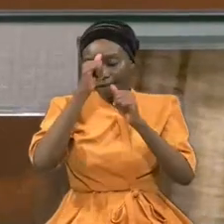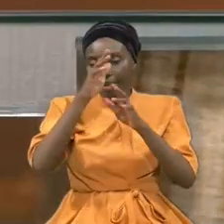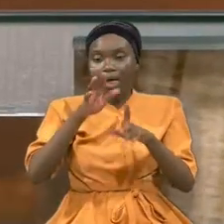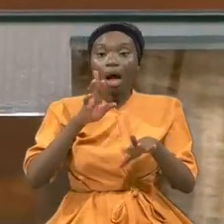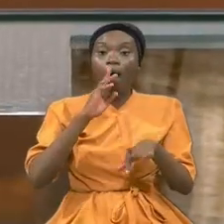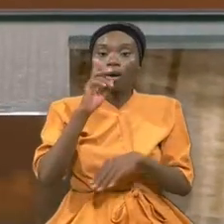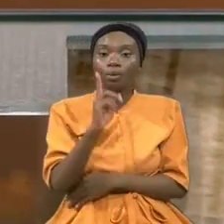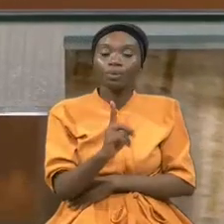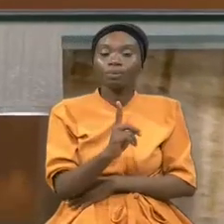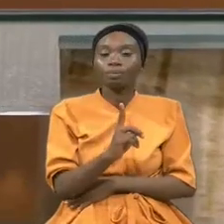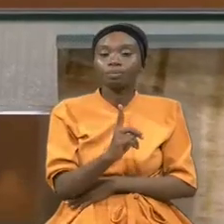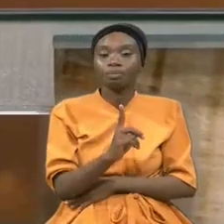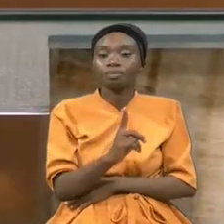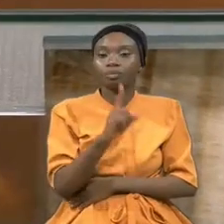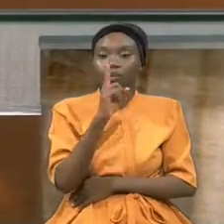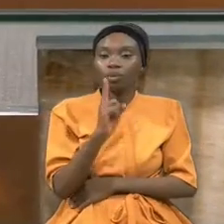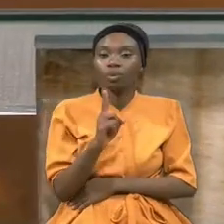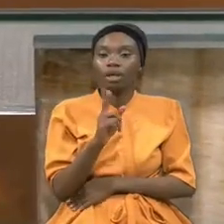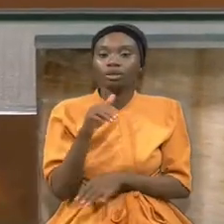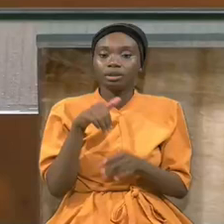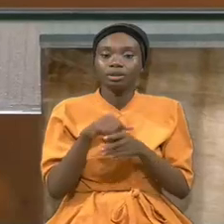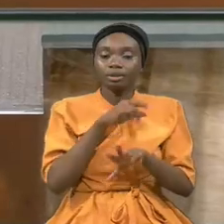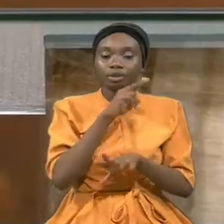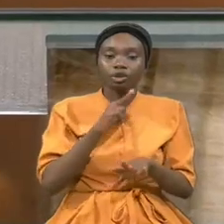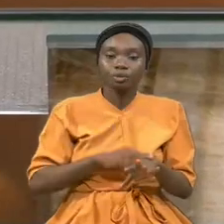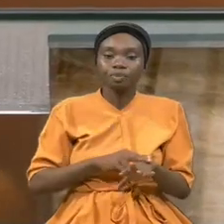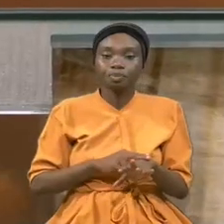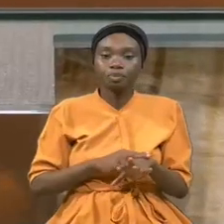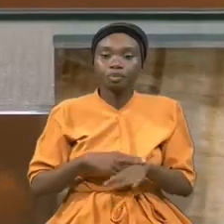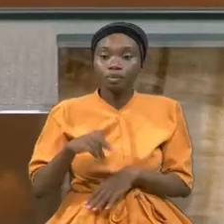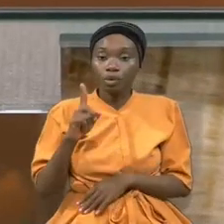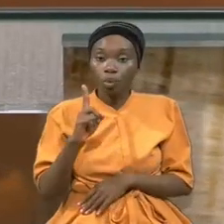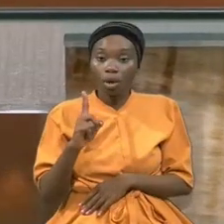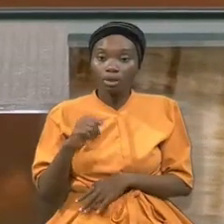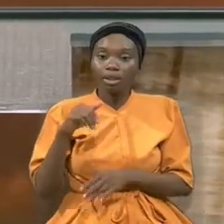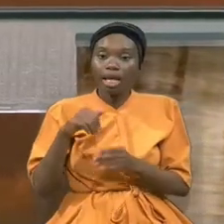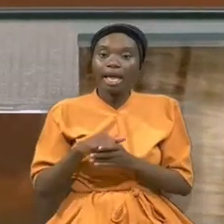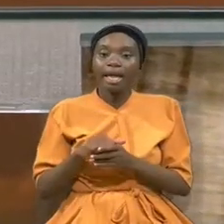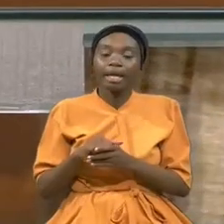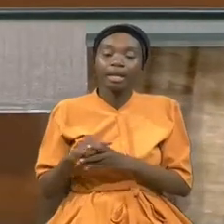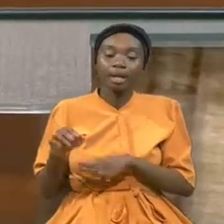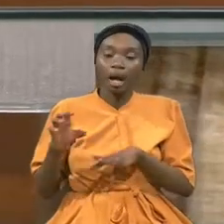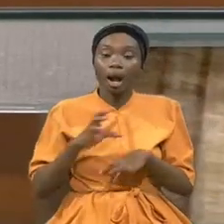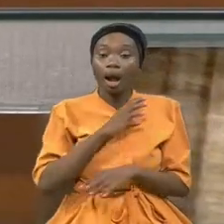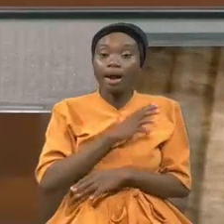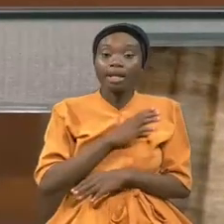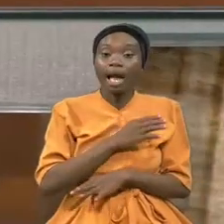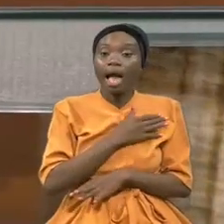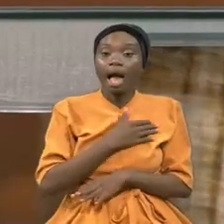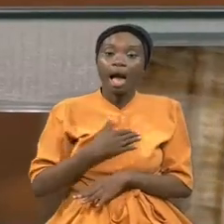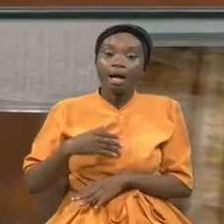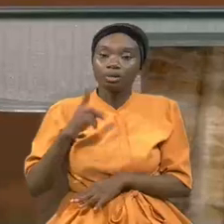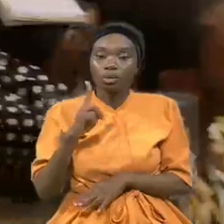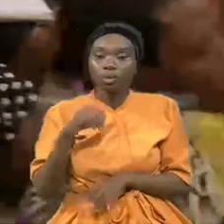mon Père, nous sommes un. Un en nature, un en attribut et